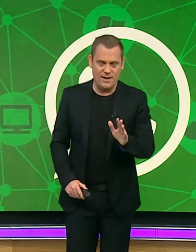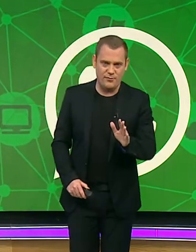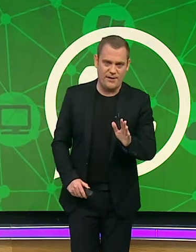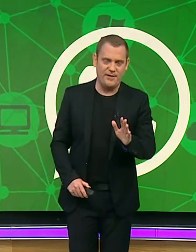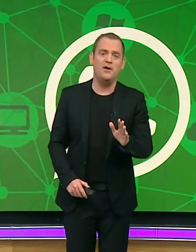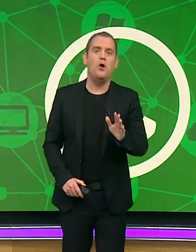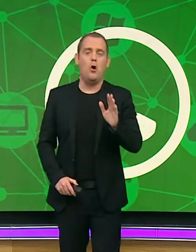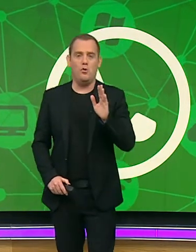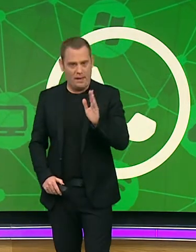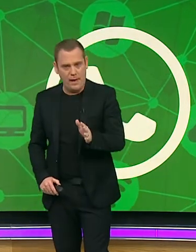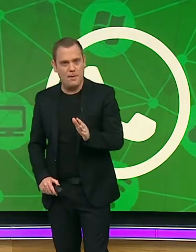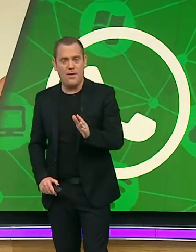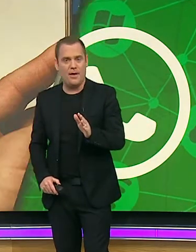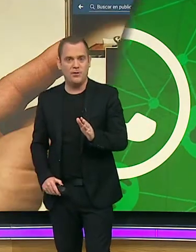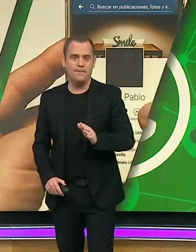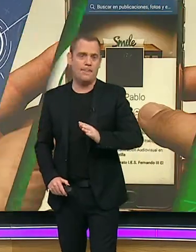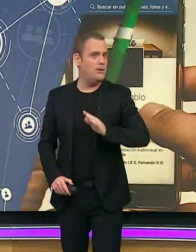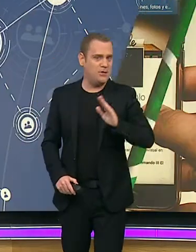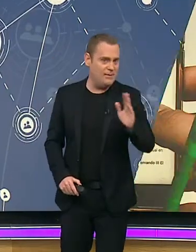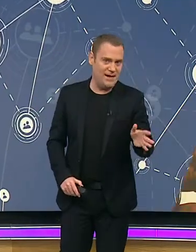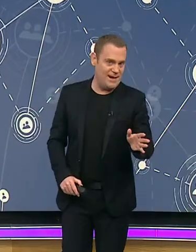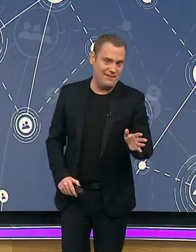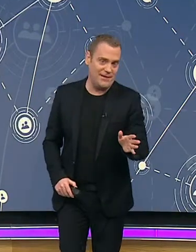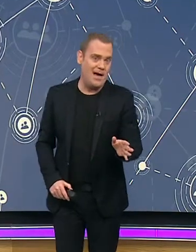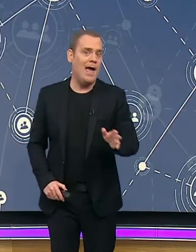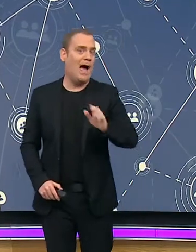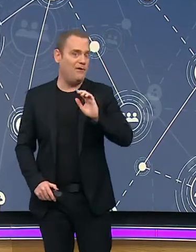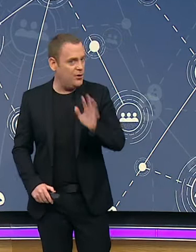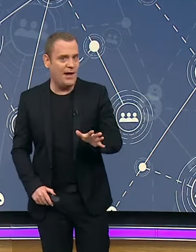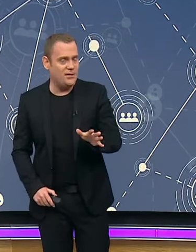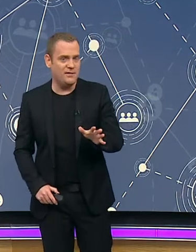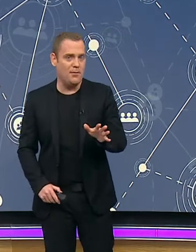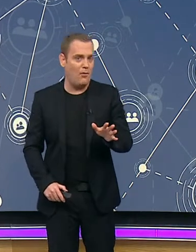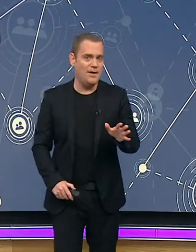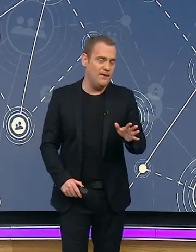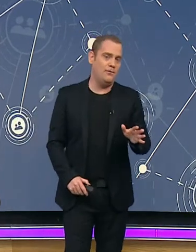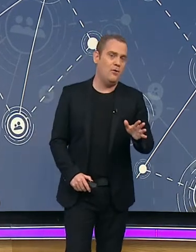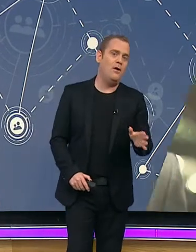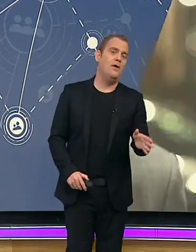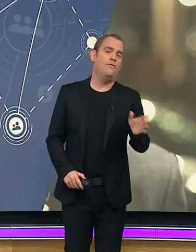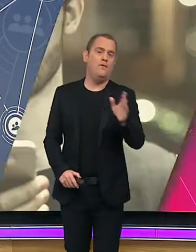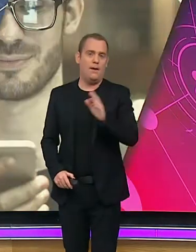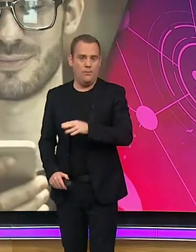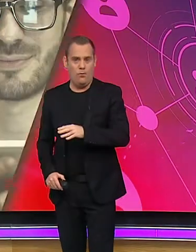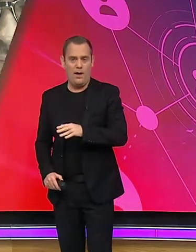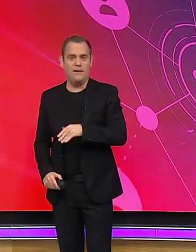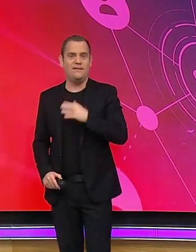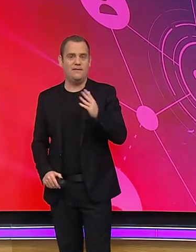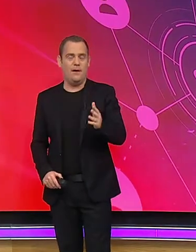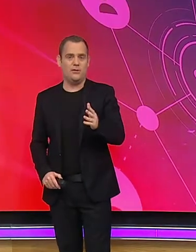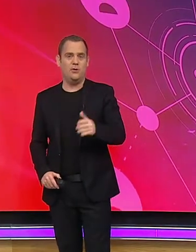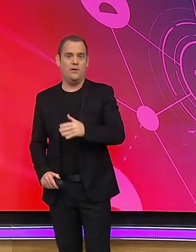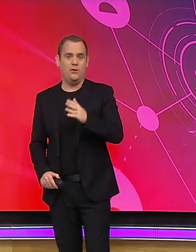לא חזר לעבודה כרגיל, הוא נחקר במחש, לא שאני מגן עליו חלילה, אבל לא נראה לי שזה מאורע נעים עבורו, והוא גם